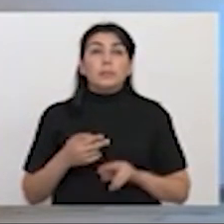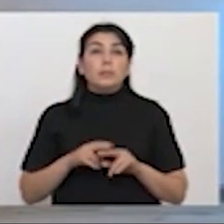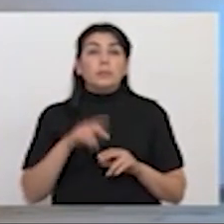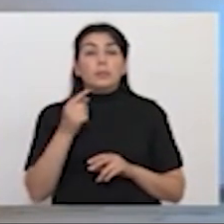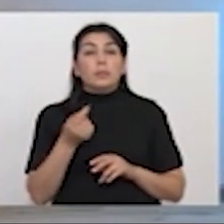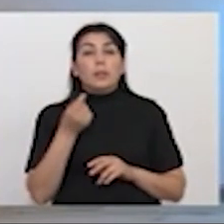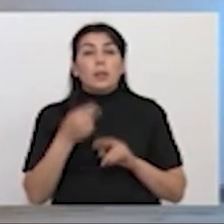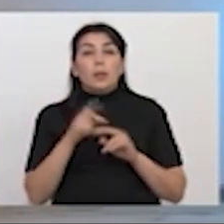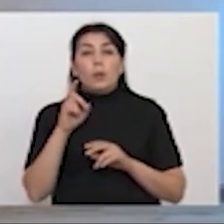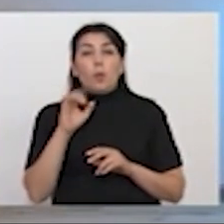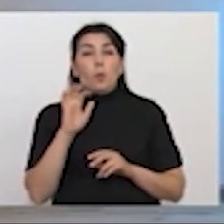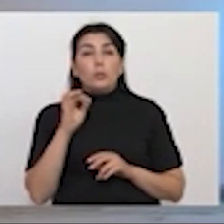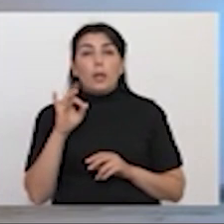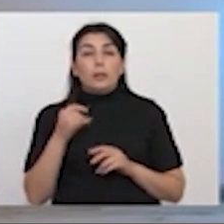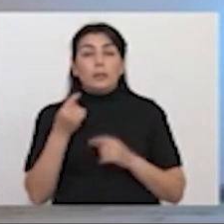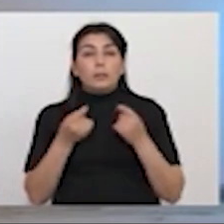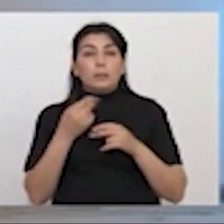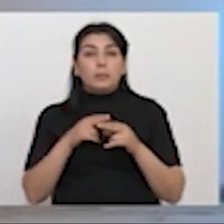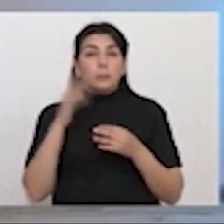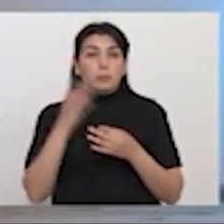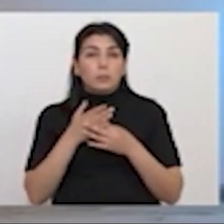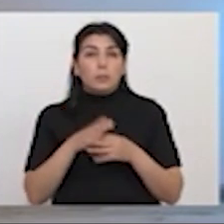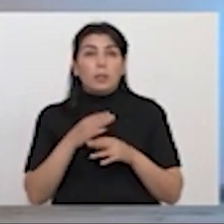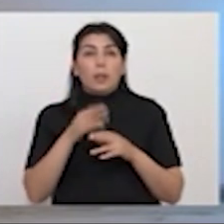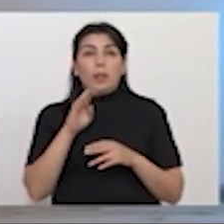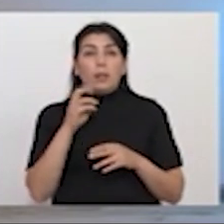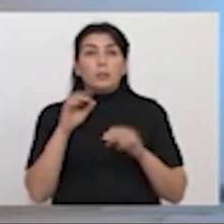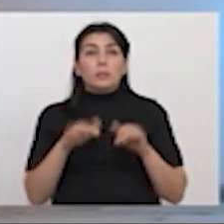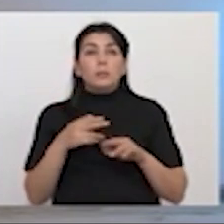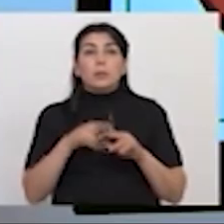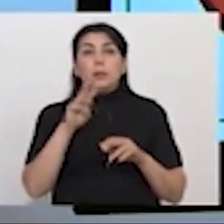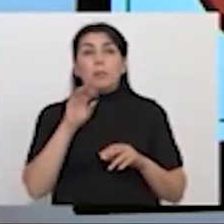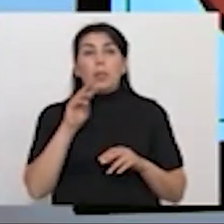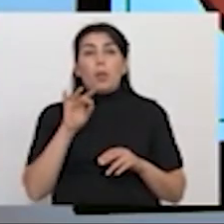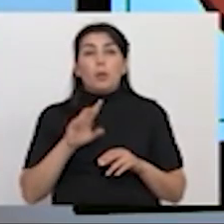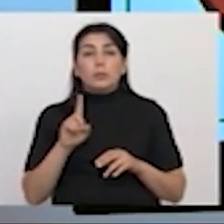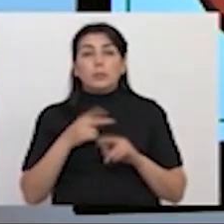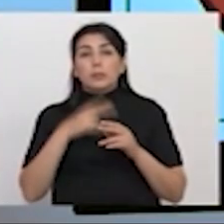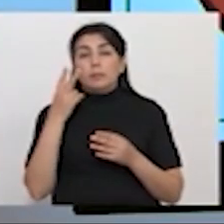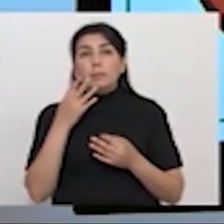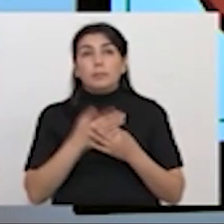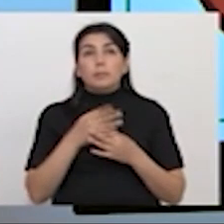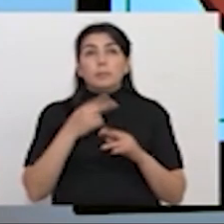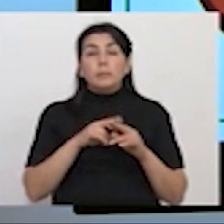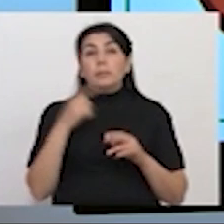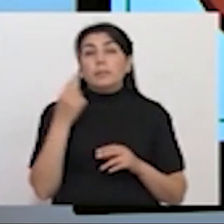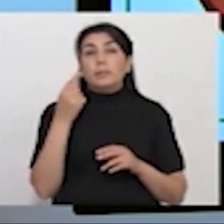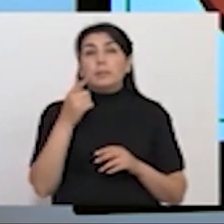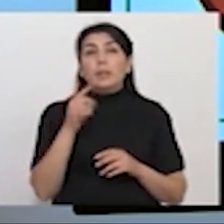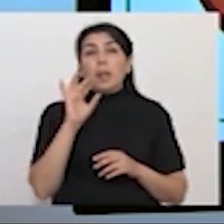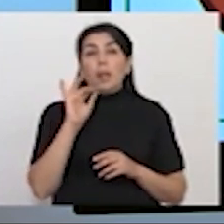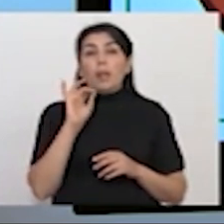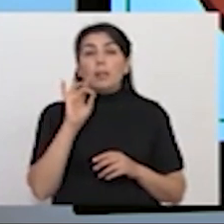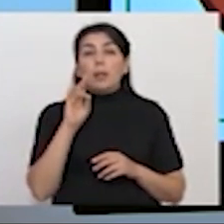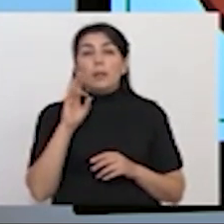Hujayraning bo'linishi mitoz siklini tashkil etadi. Mitoz sikli ikki bosqichdan iborat. Birinchisi